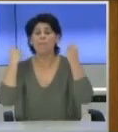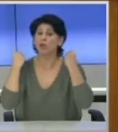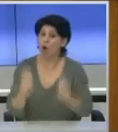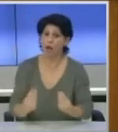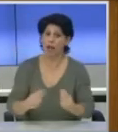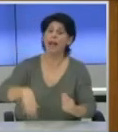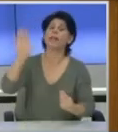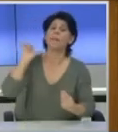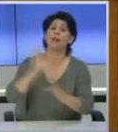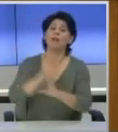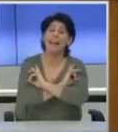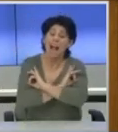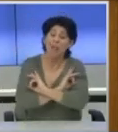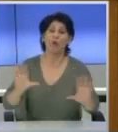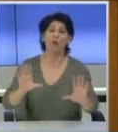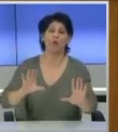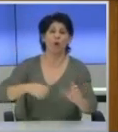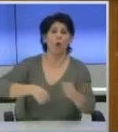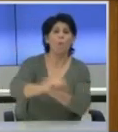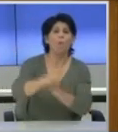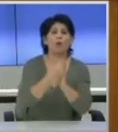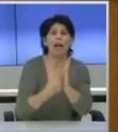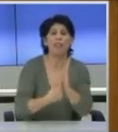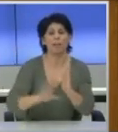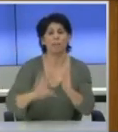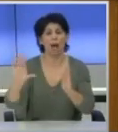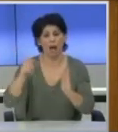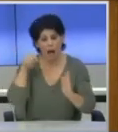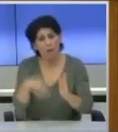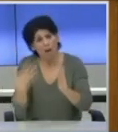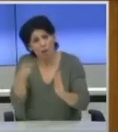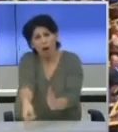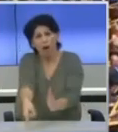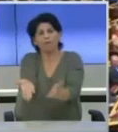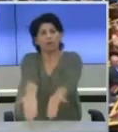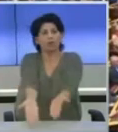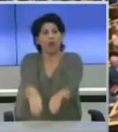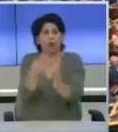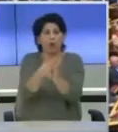καλύτερα να μην έχουμε κανένα πρωτάθλημα παρά να έχουμε αυτό το πρωτάθλημα το οποίο έχουμε σήμερα.